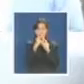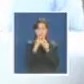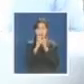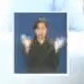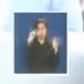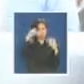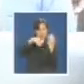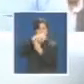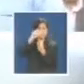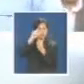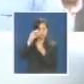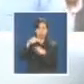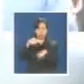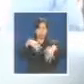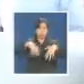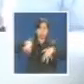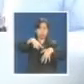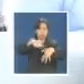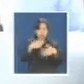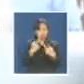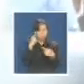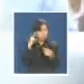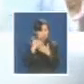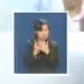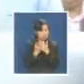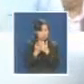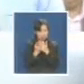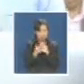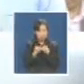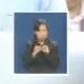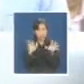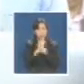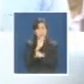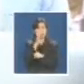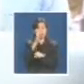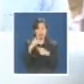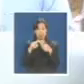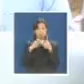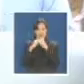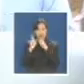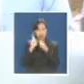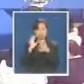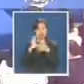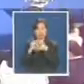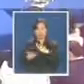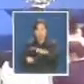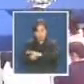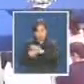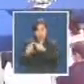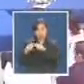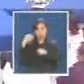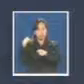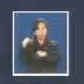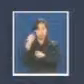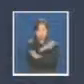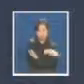หรือว่าการสร้างรายได้กับประชาชนทั่วถึงจริงปัญหาใหญ่อย่างหนึ่งคือเรื่องของการทุจริตคอร์รัปชันนะครับ2ปีที่ผ่านมาทำ